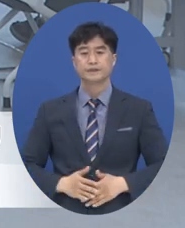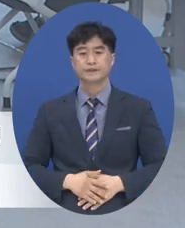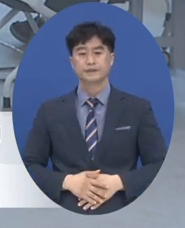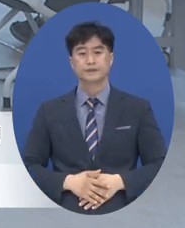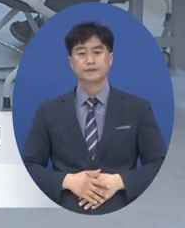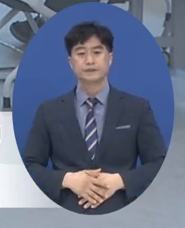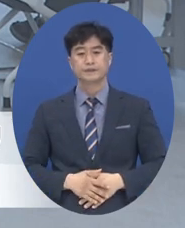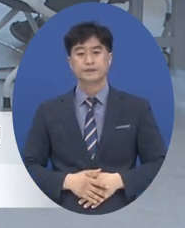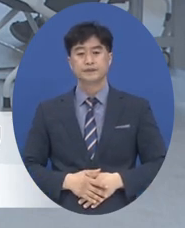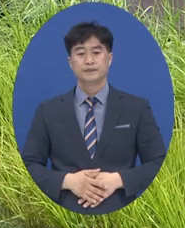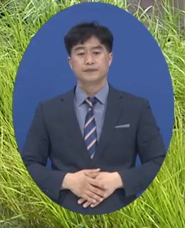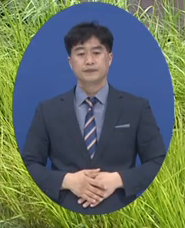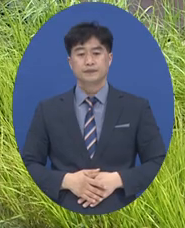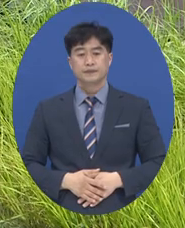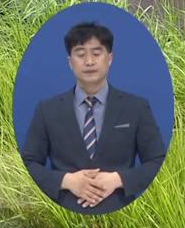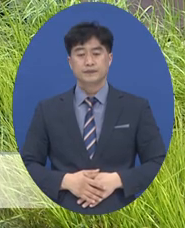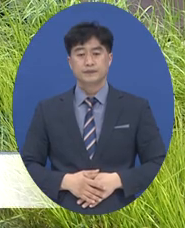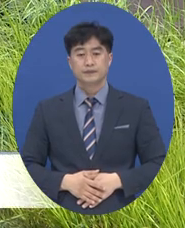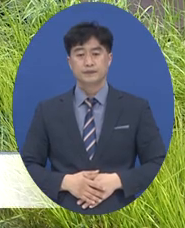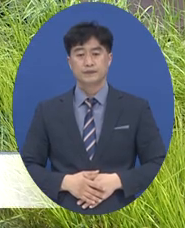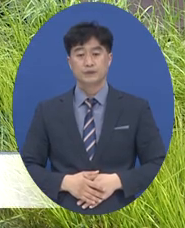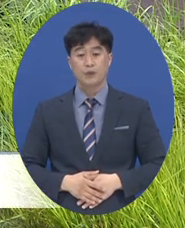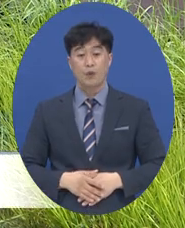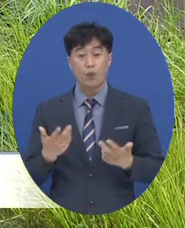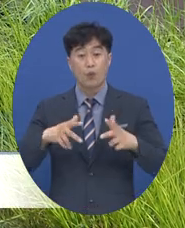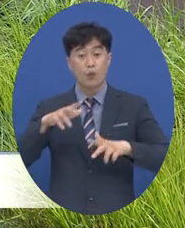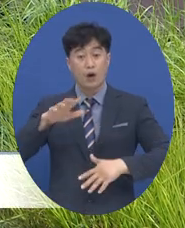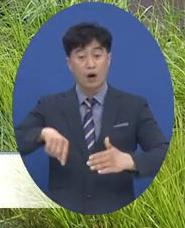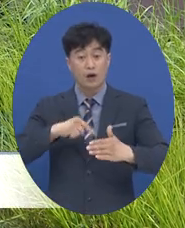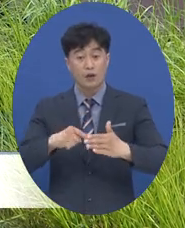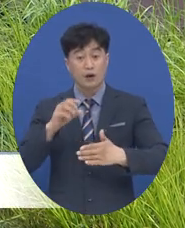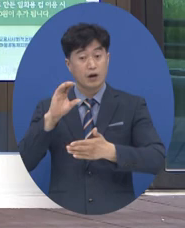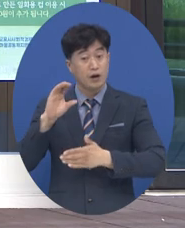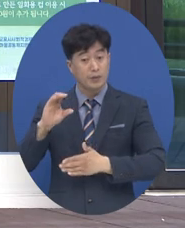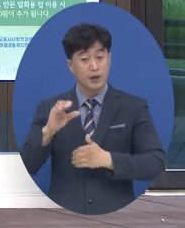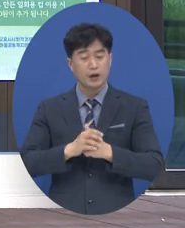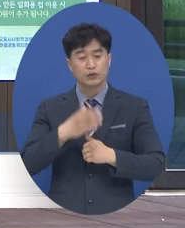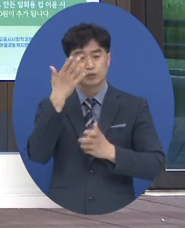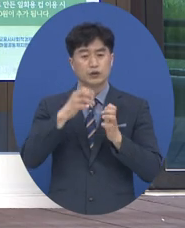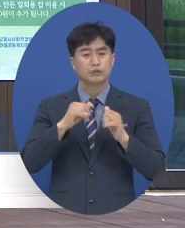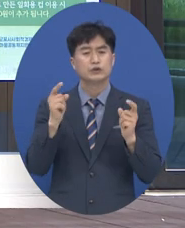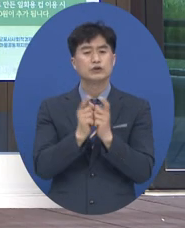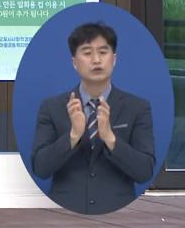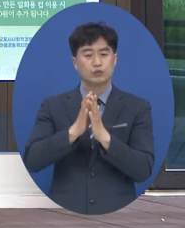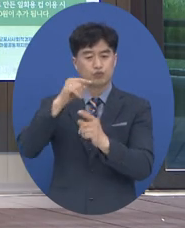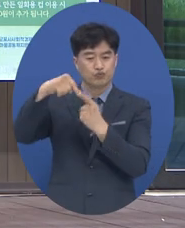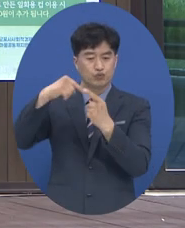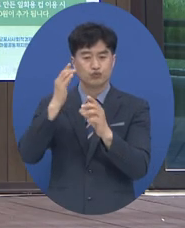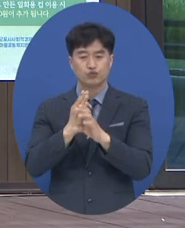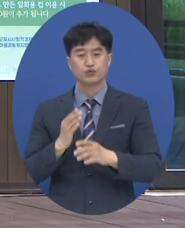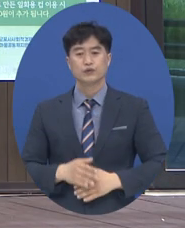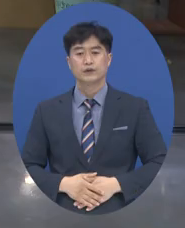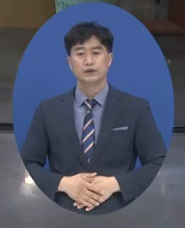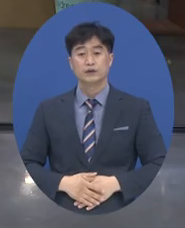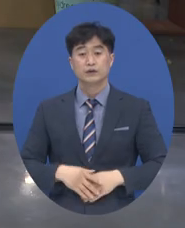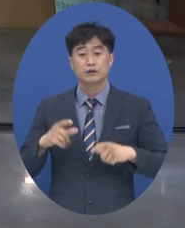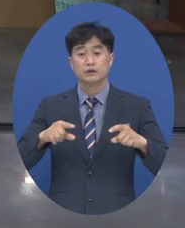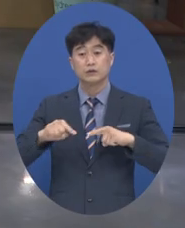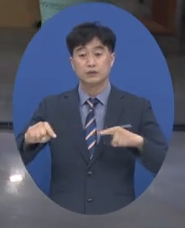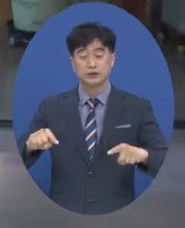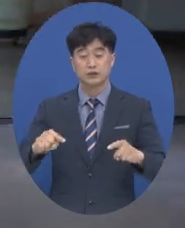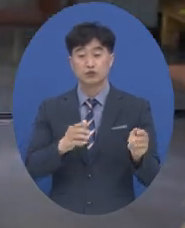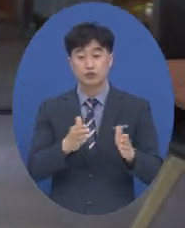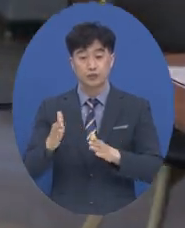기자입니다 공원 안에 자리한 이 카페는 청년들이 직접 운영하고 있습니다 지자체가 맞은